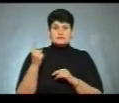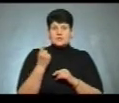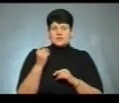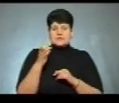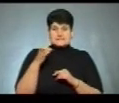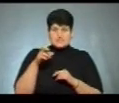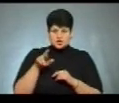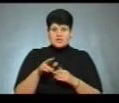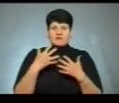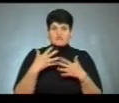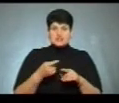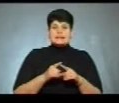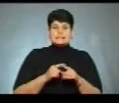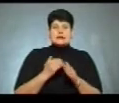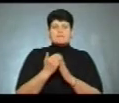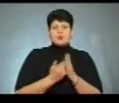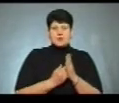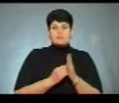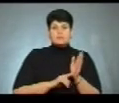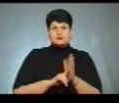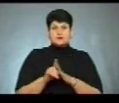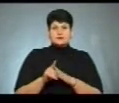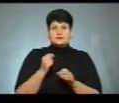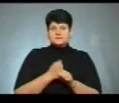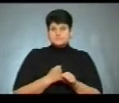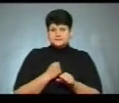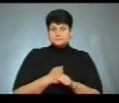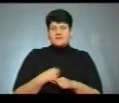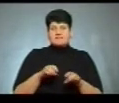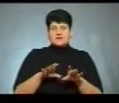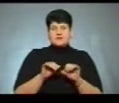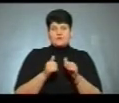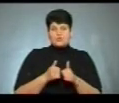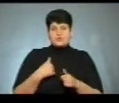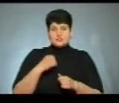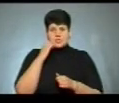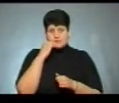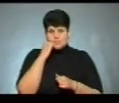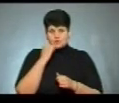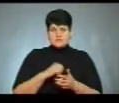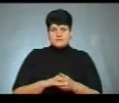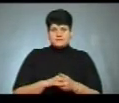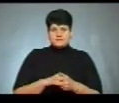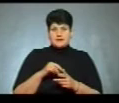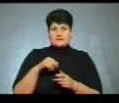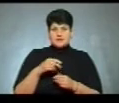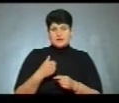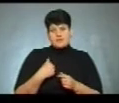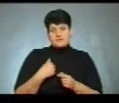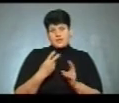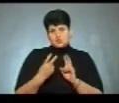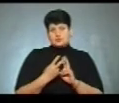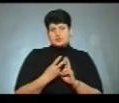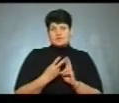січня вже ця програма стала діючою, то ми вирішили оформити. Наша бабуся пішла нам на зустріч